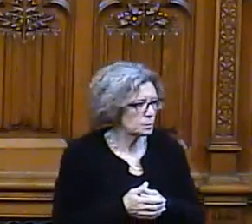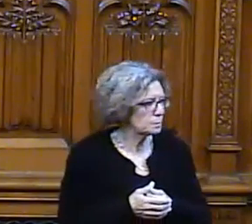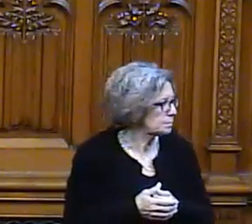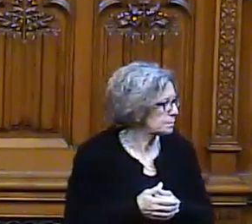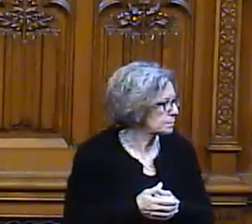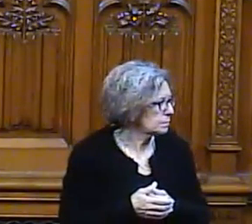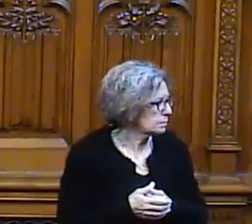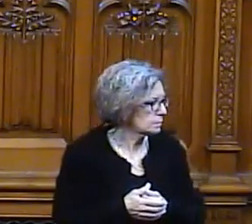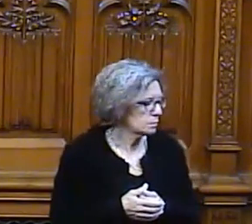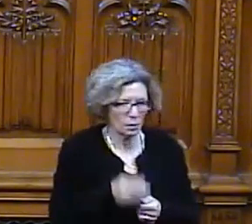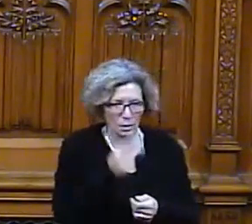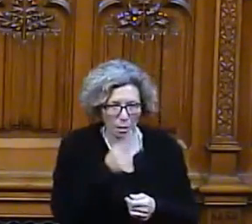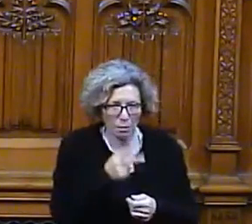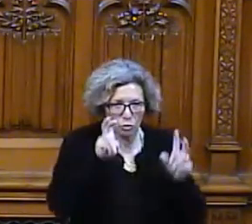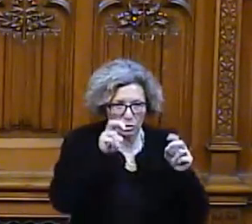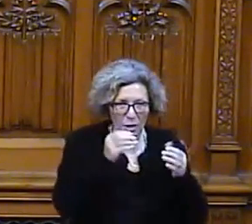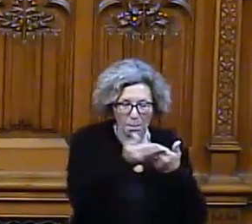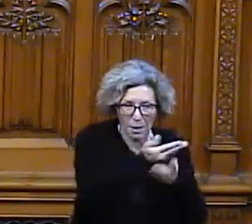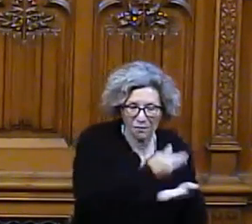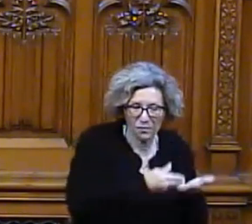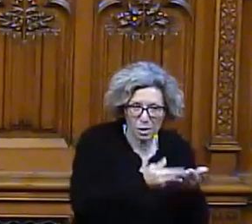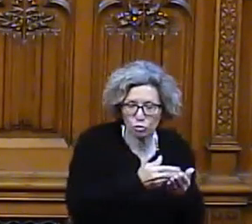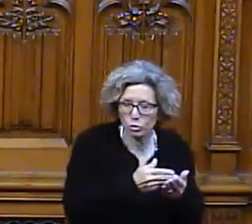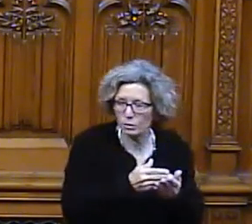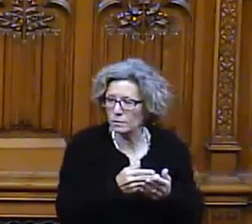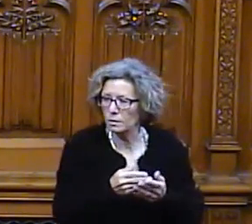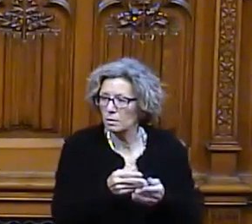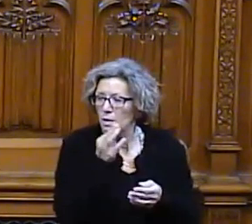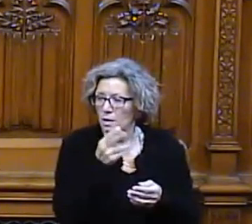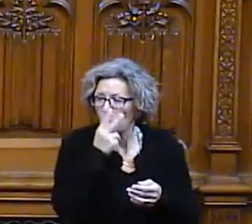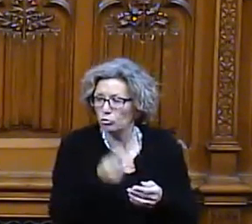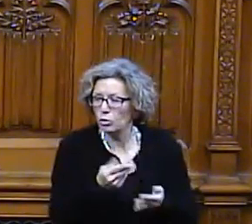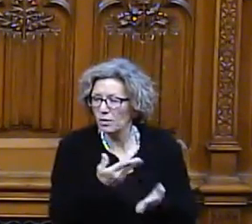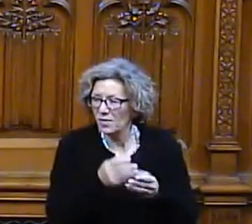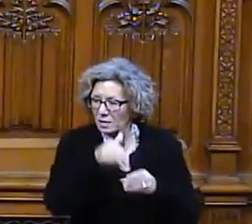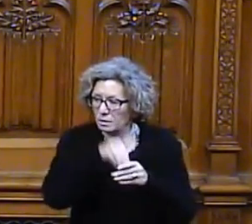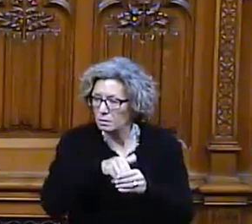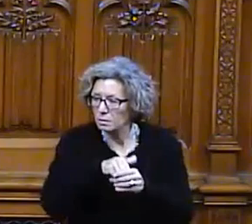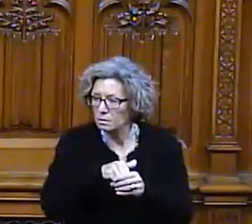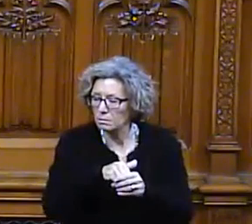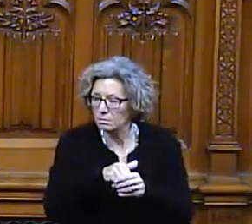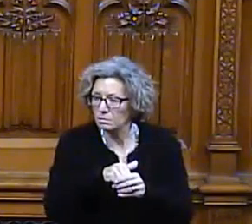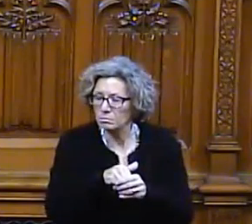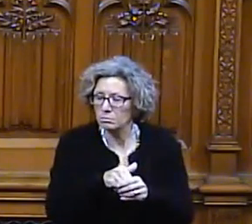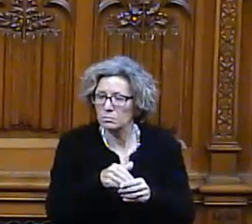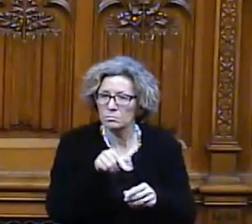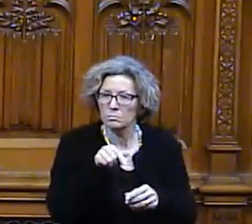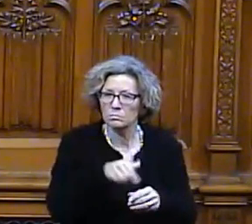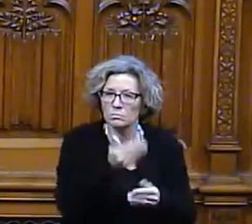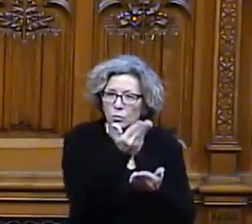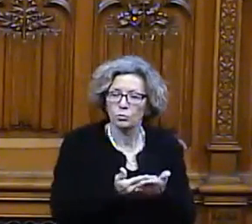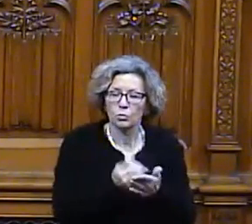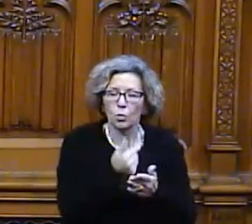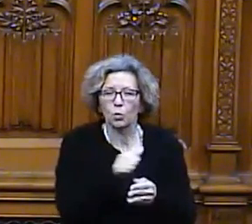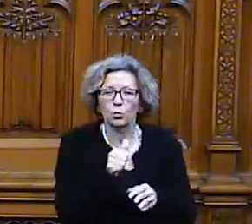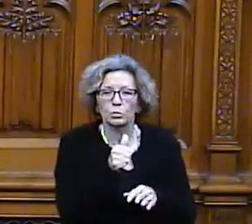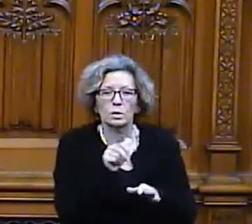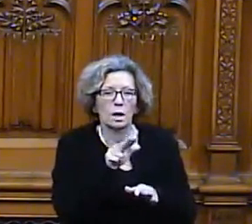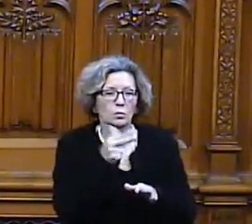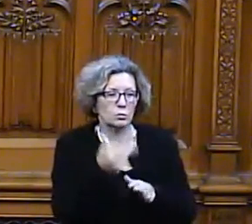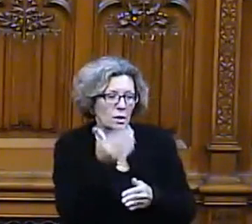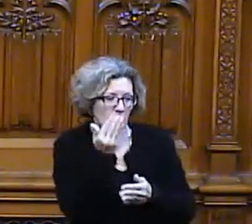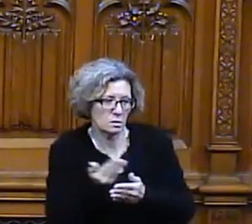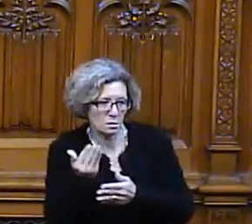Schauen wir uns das Thema Wirtschaft einmal doch genauer an. Was steht da drinnen in diesen 138 Seiten? Da gibt es